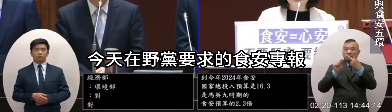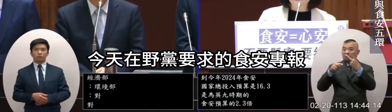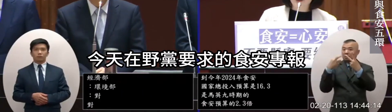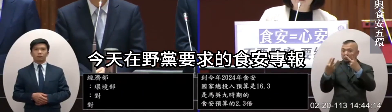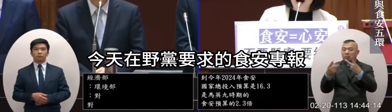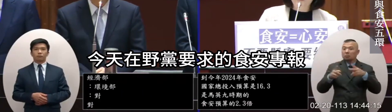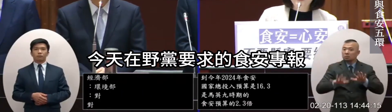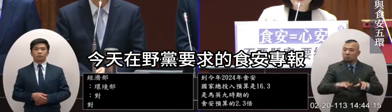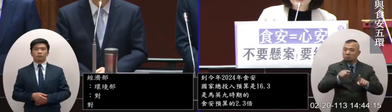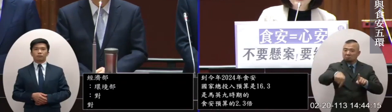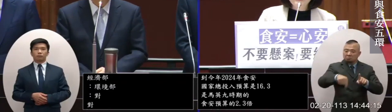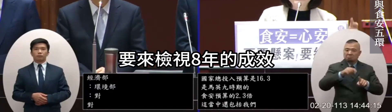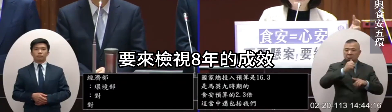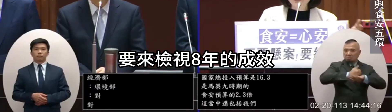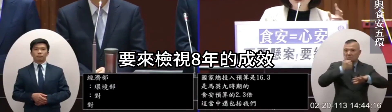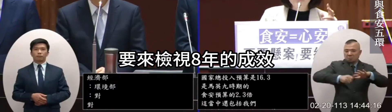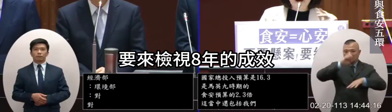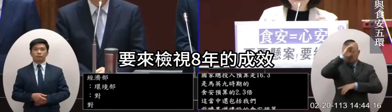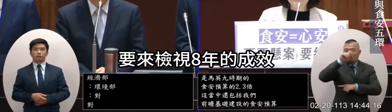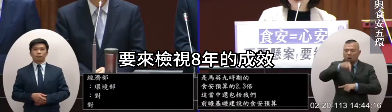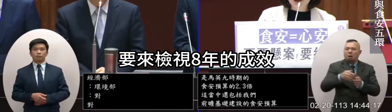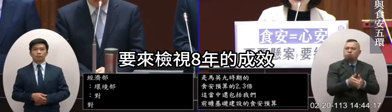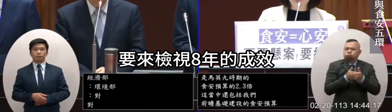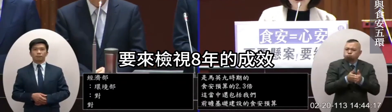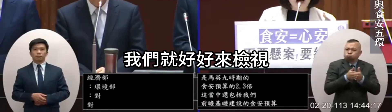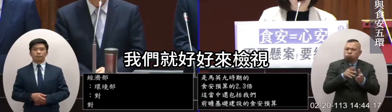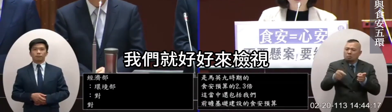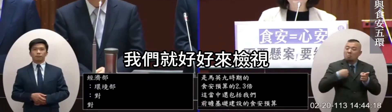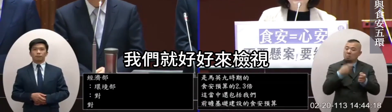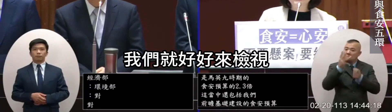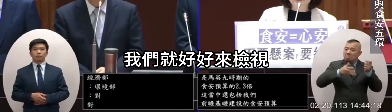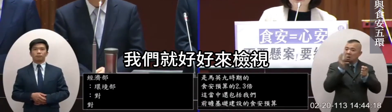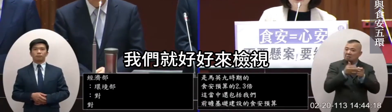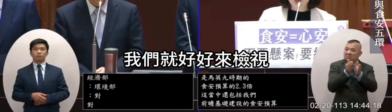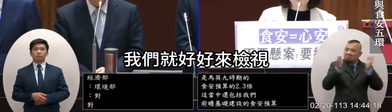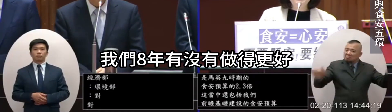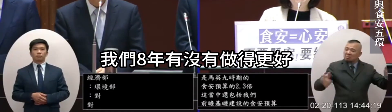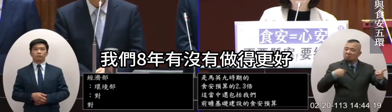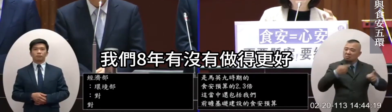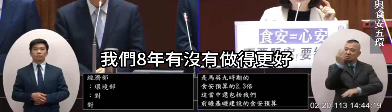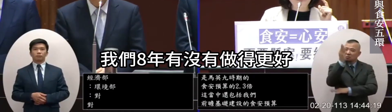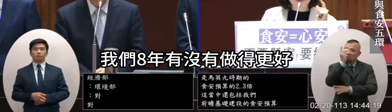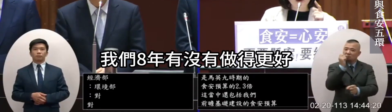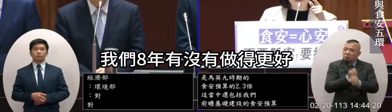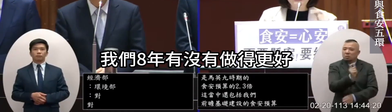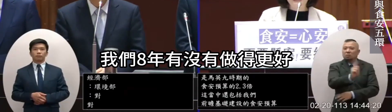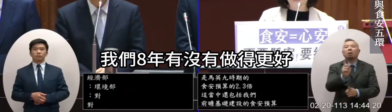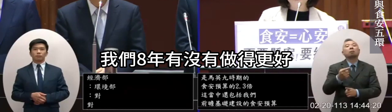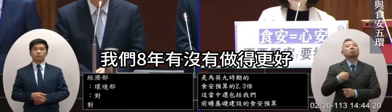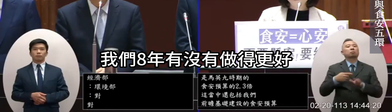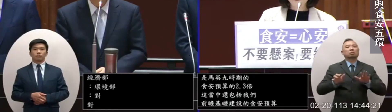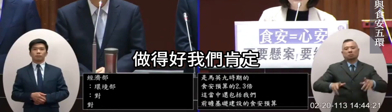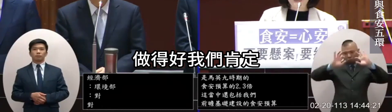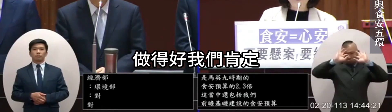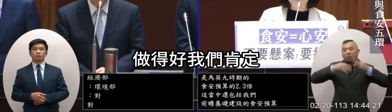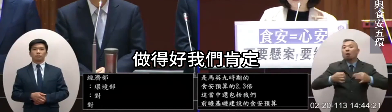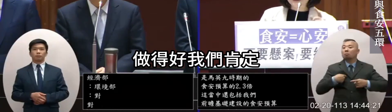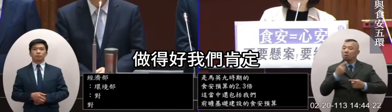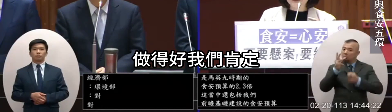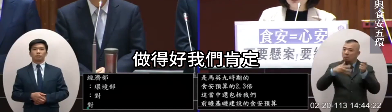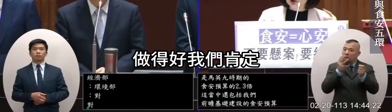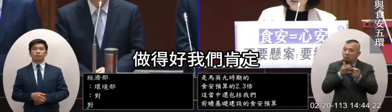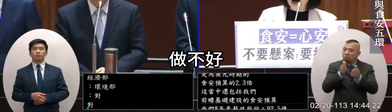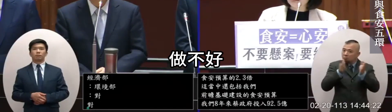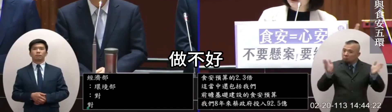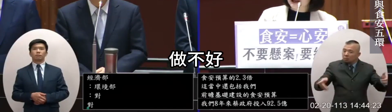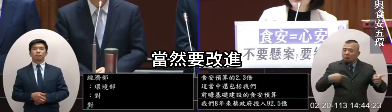要求的食安专报要来检视八年的成效，我们就好好来检视我们八年有没有做得更好。做得好，我